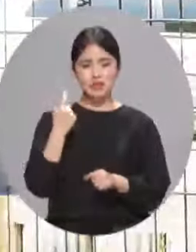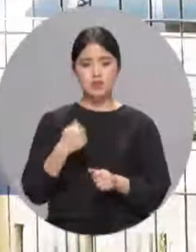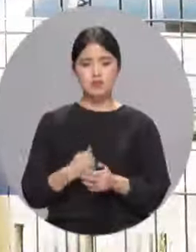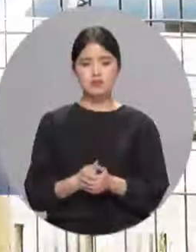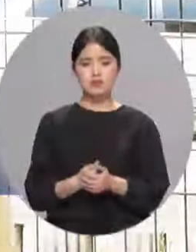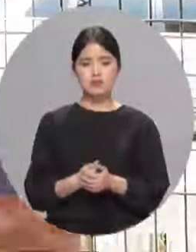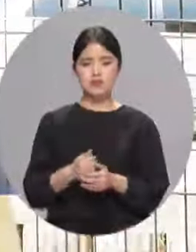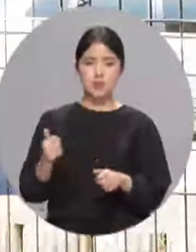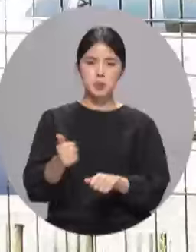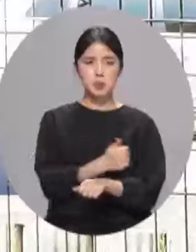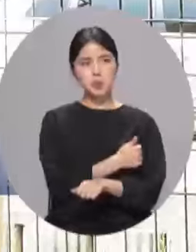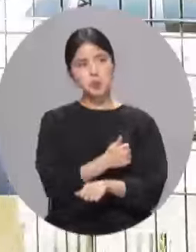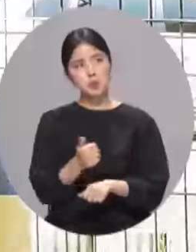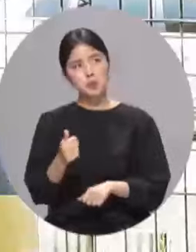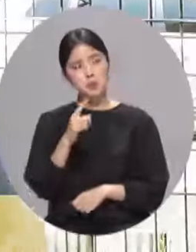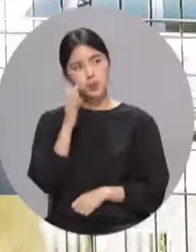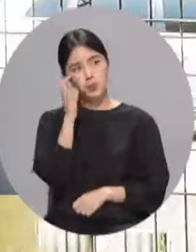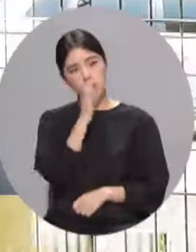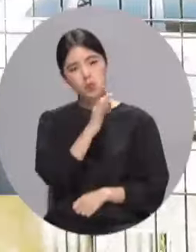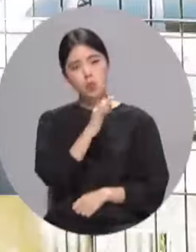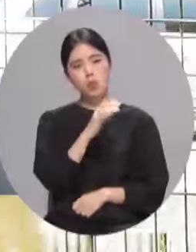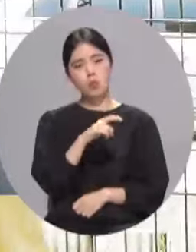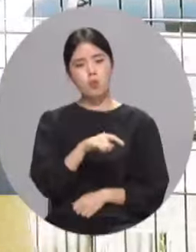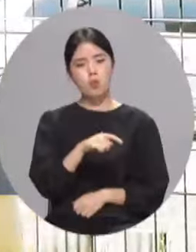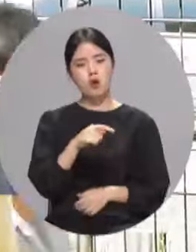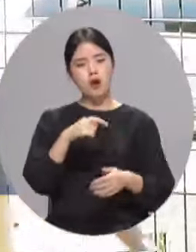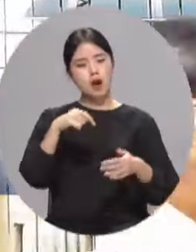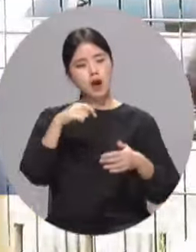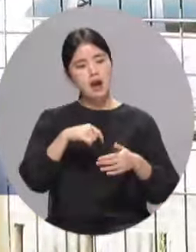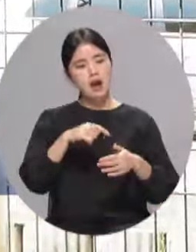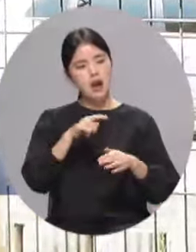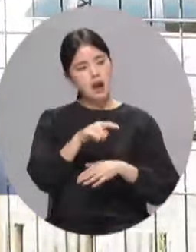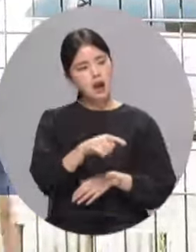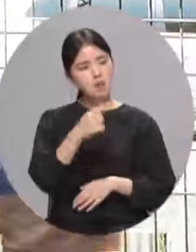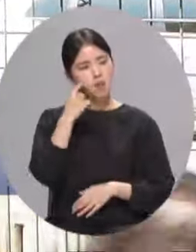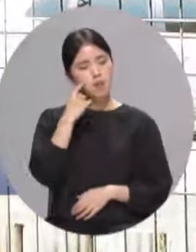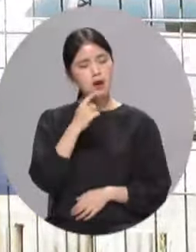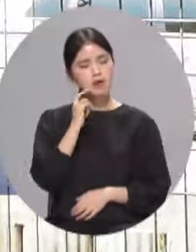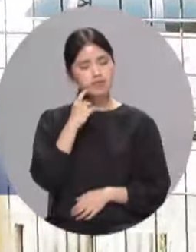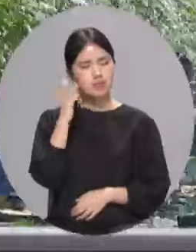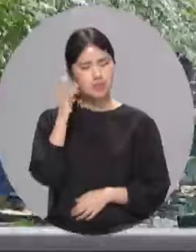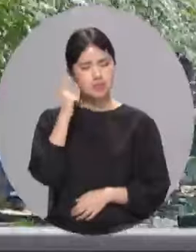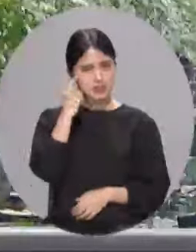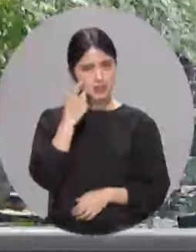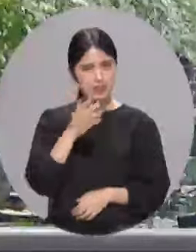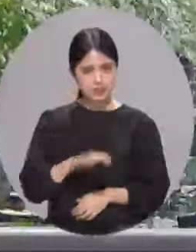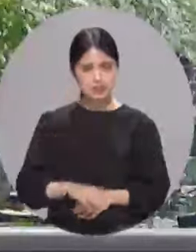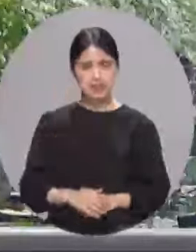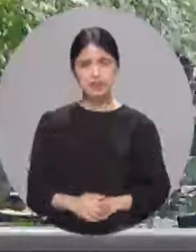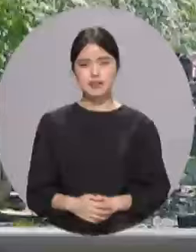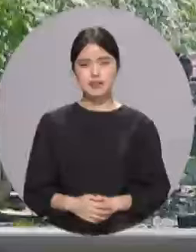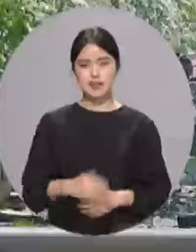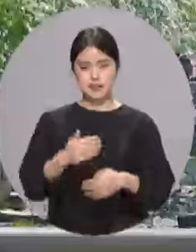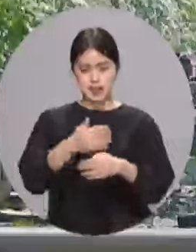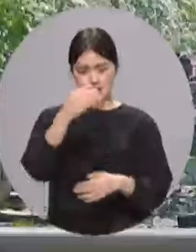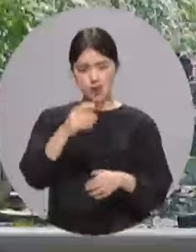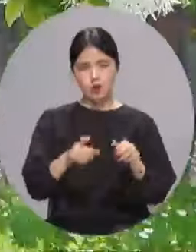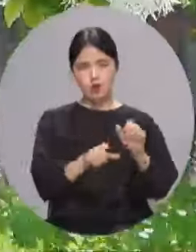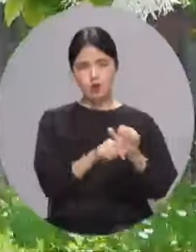그냥 지나가면서 여기 안에서 찍으면 되게 예쁘겠다 생각을 했는데 개방 기간인